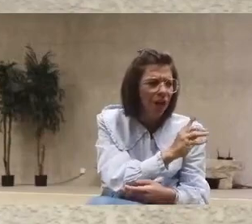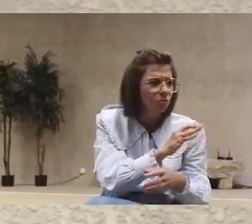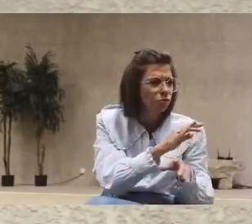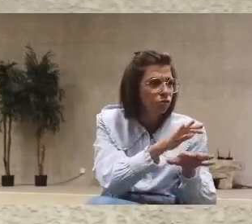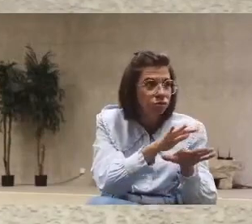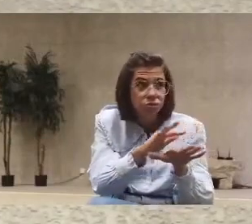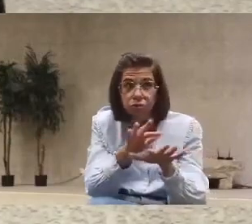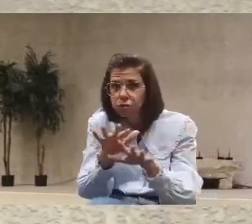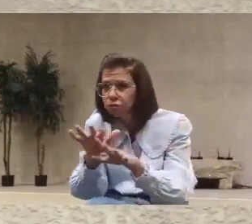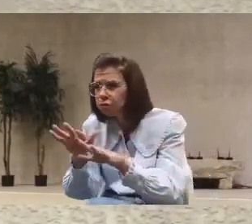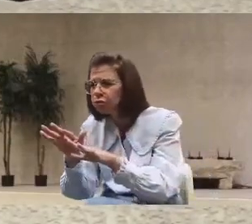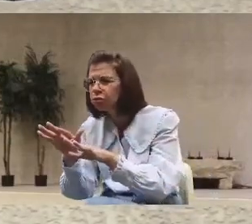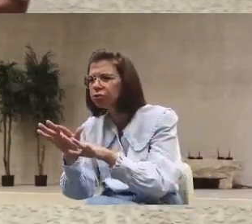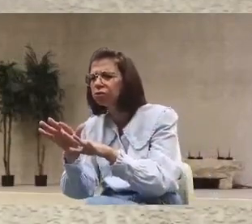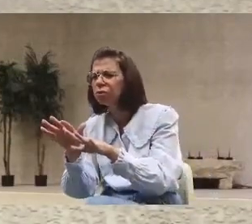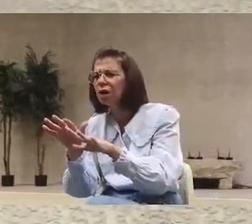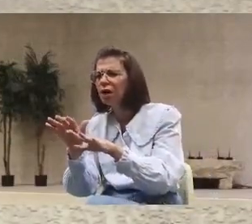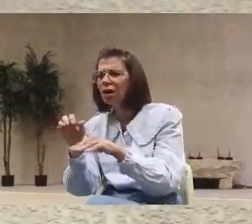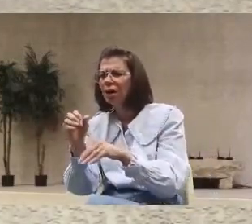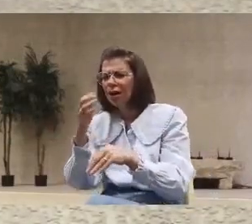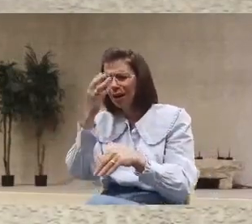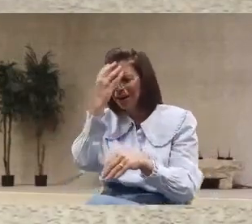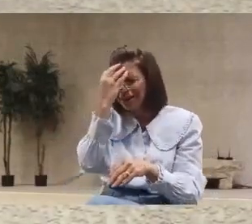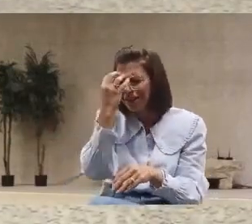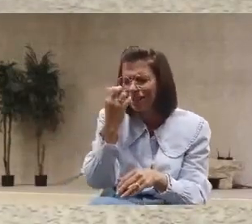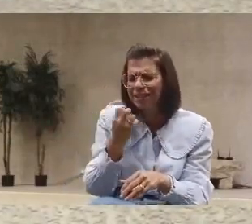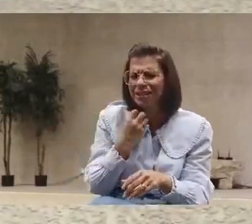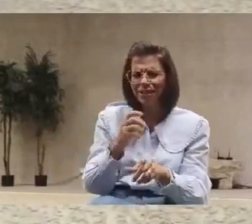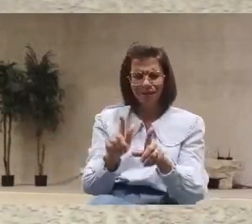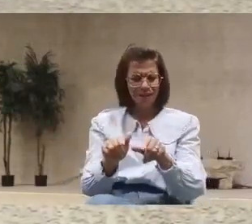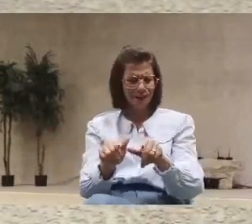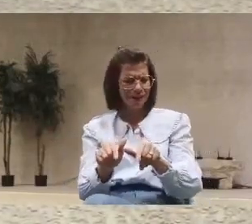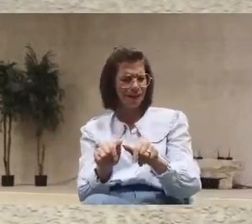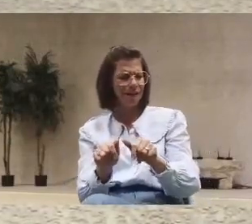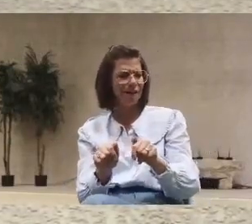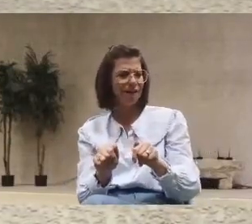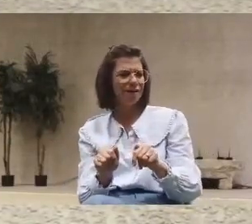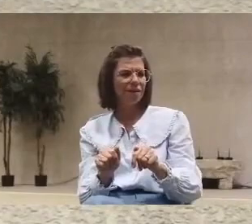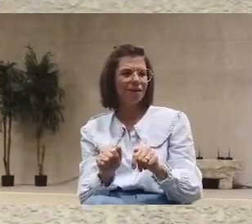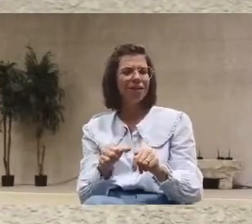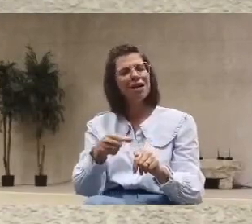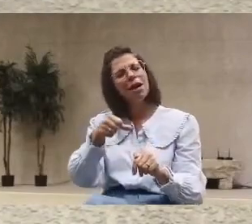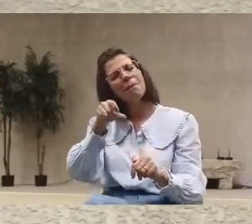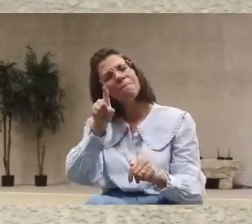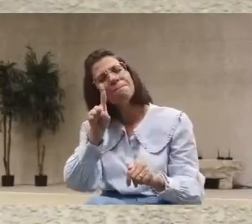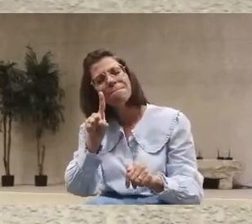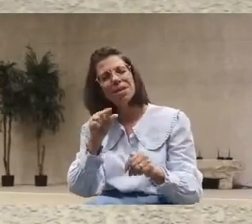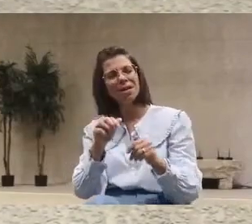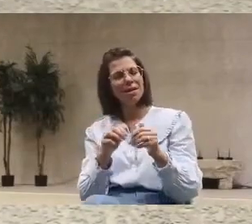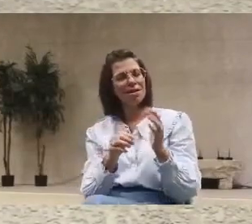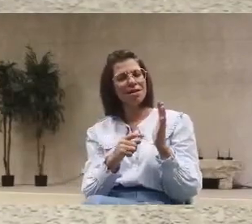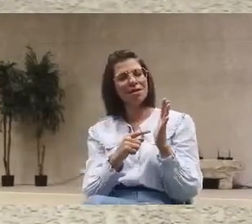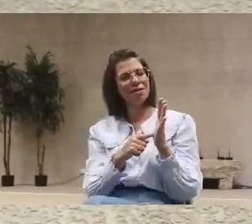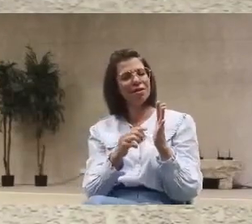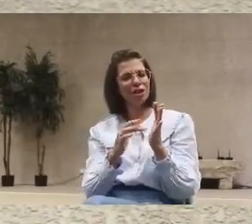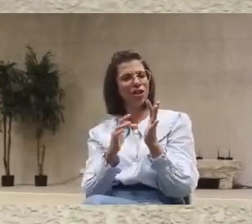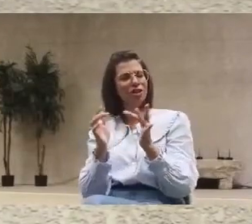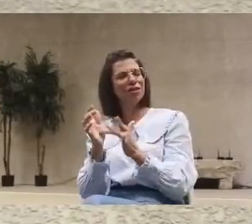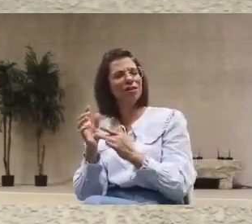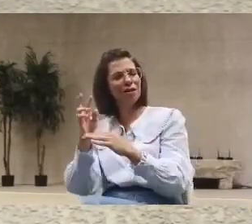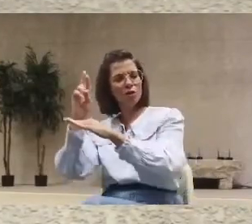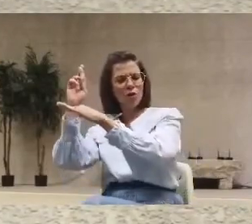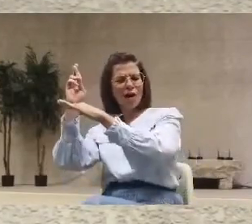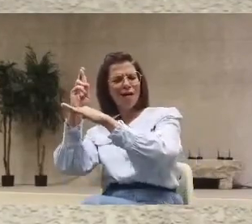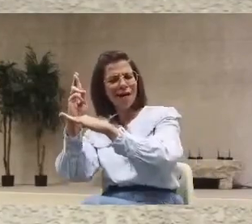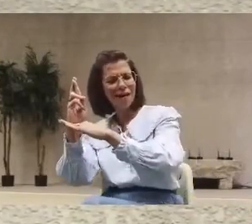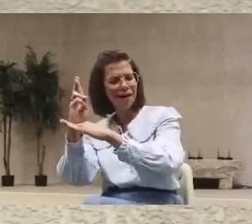angoisses, il peut y avoir des tourments. C'est seulement quand Jésus règne. Son royaume, c'est la justice,